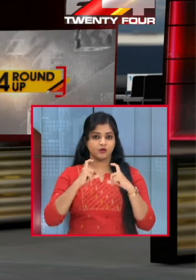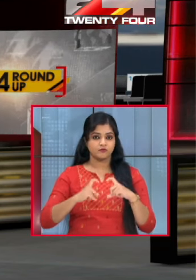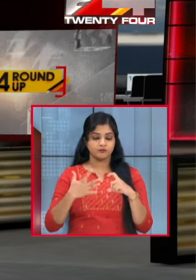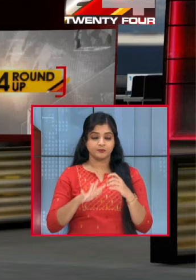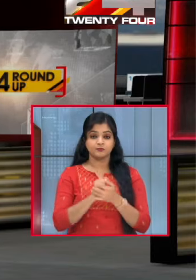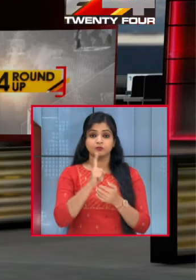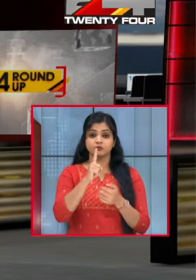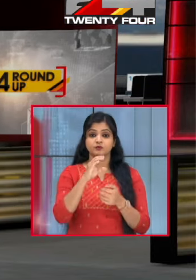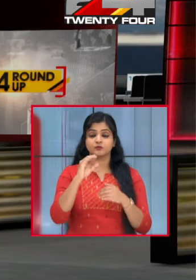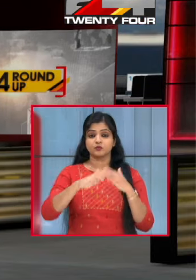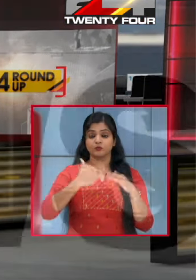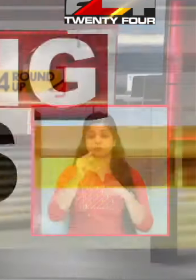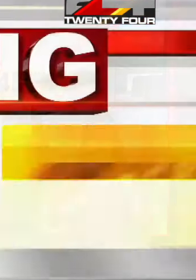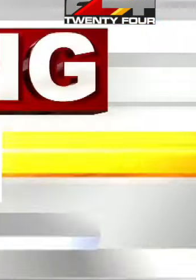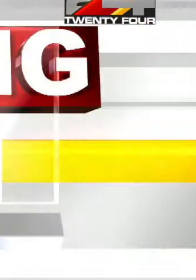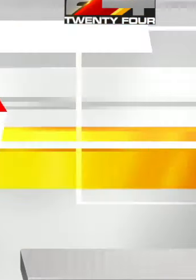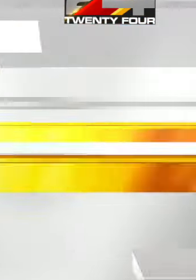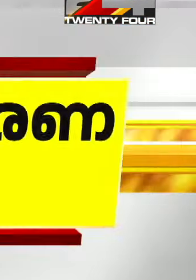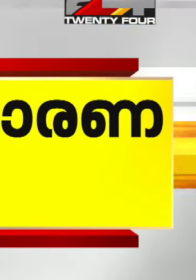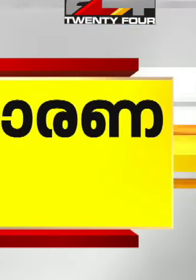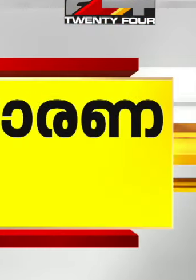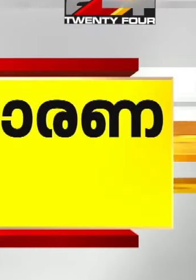മൊഴി രേഖപ്പെടുത്തിയെന്നാണ് ഇന്ന് മനുഷ്യാവകാശ കമ്മീഷന് മുന്നിൽ